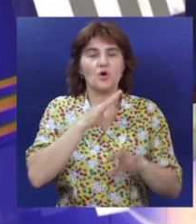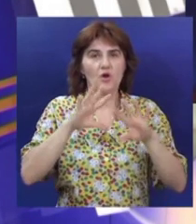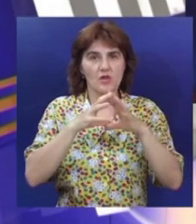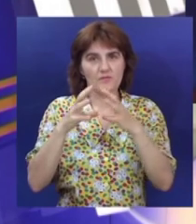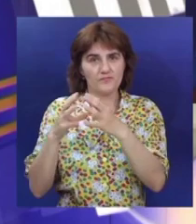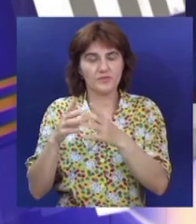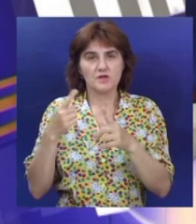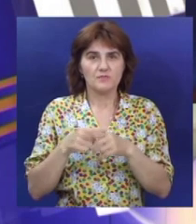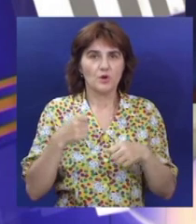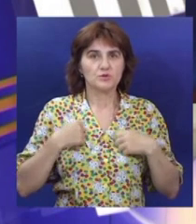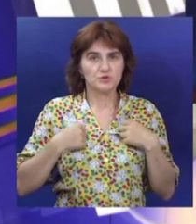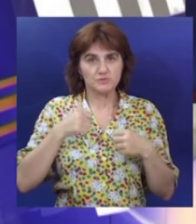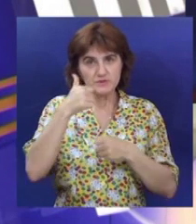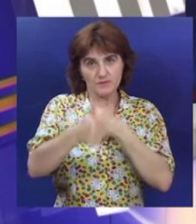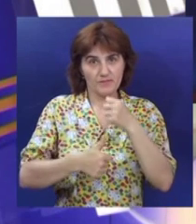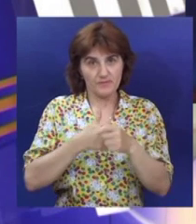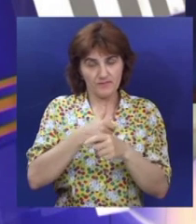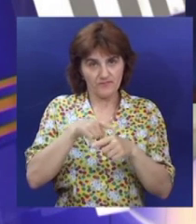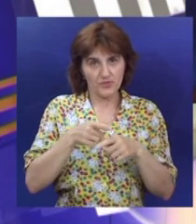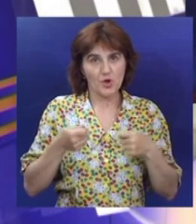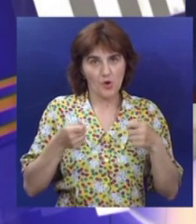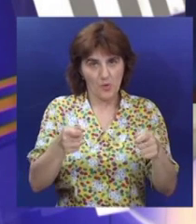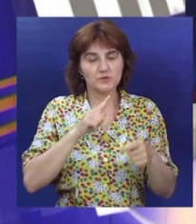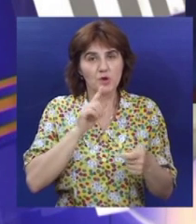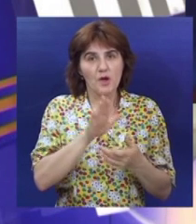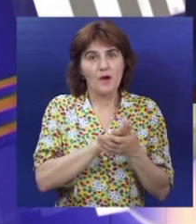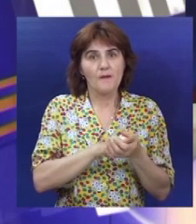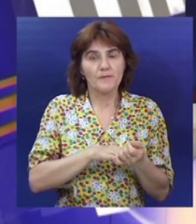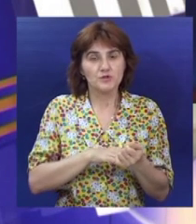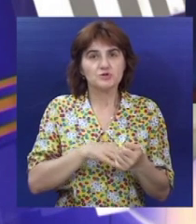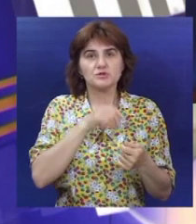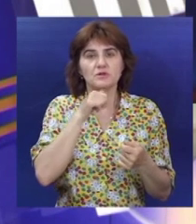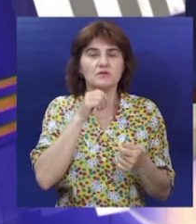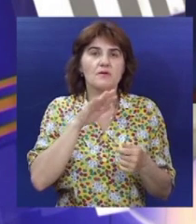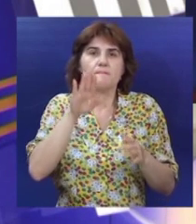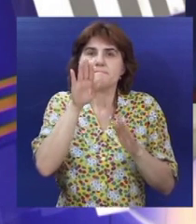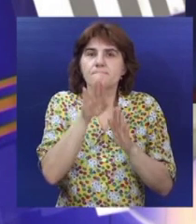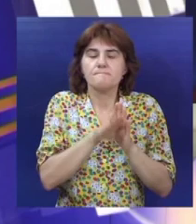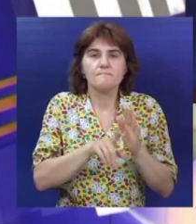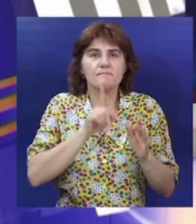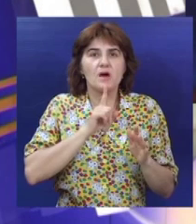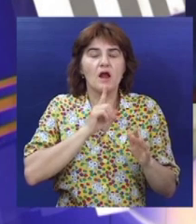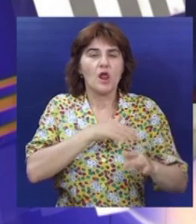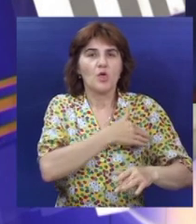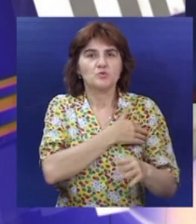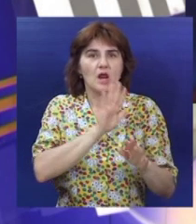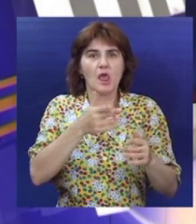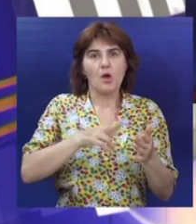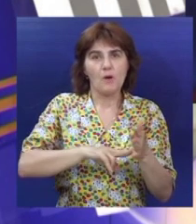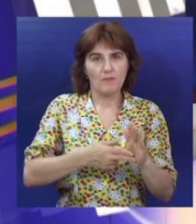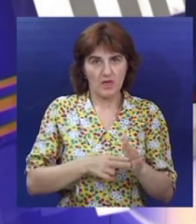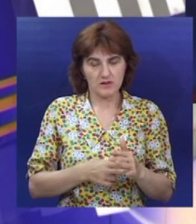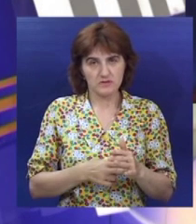srednjim školama u Subotici jer se u prvom upisnom roku koji je počeo danas prijavio mnogo manji broj učenika nego